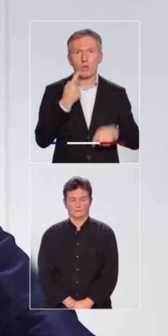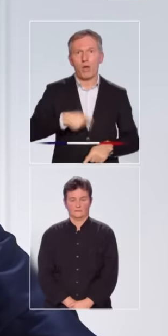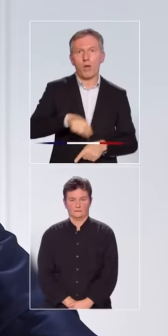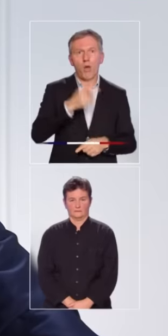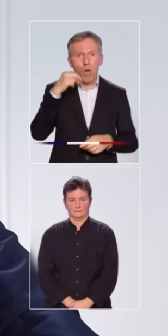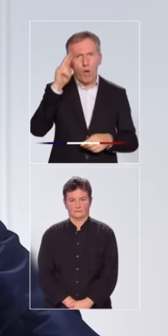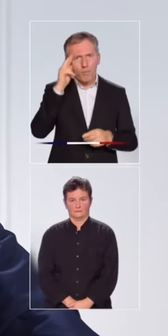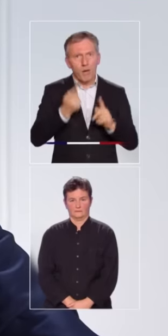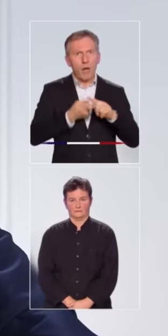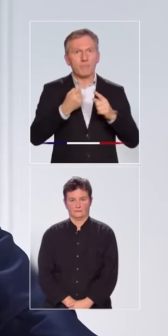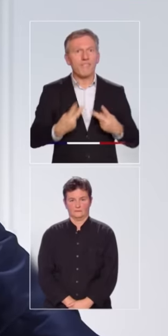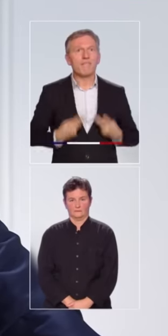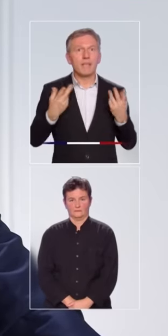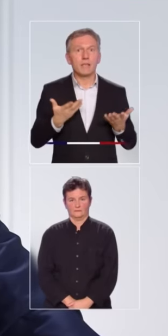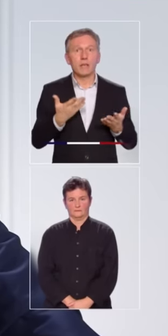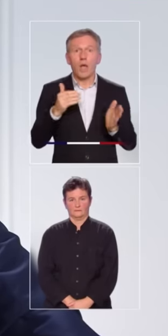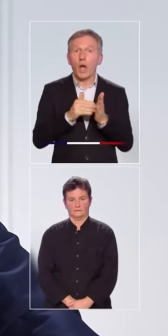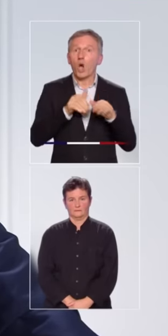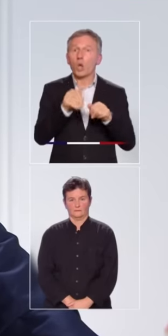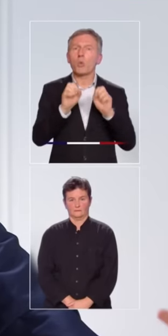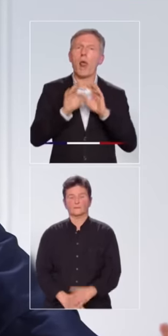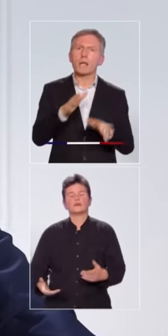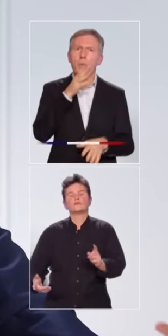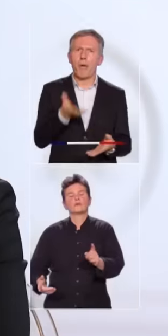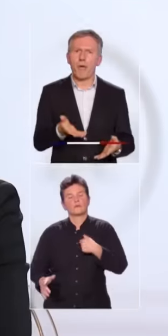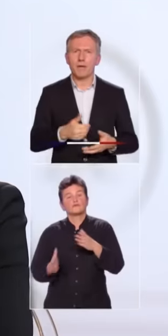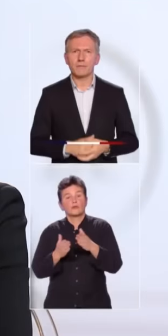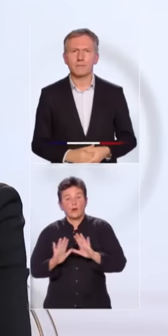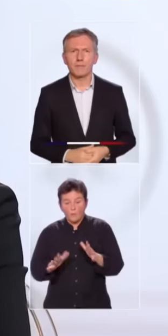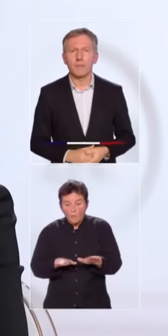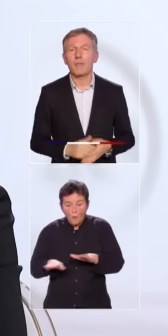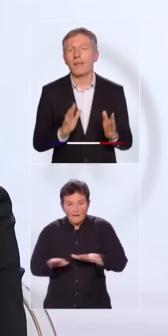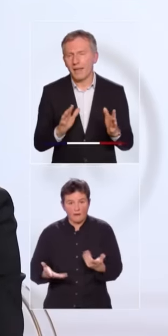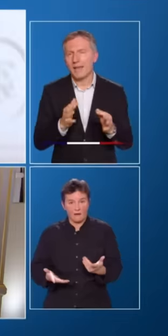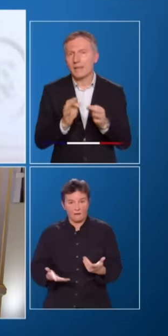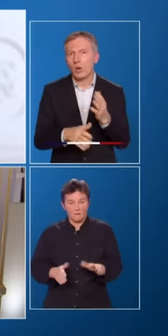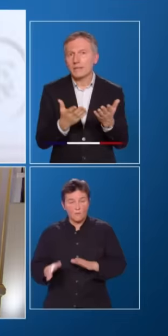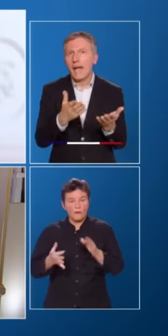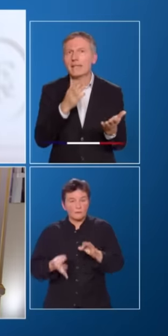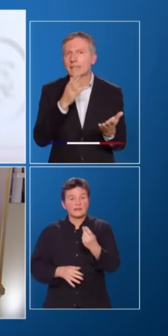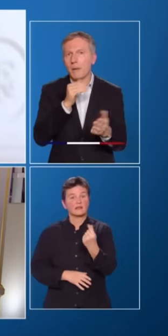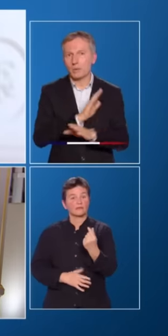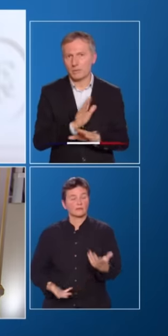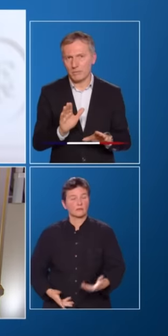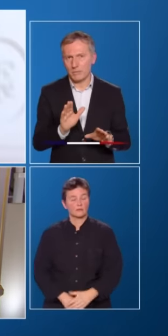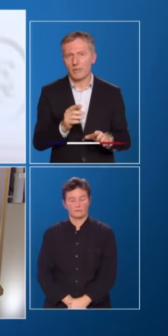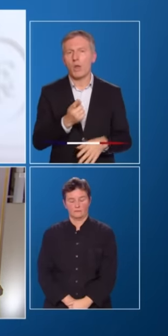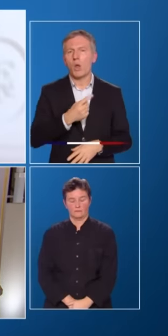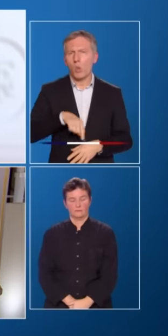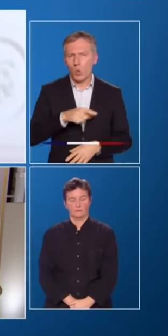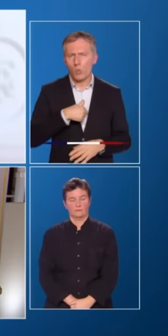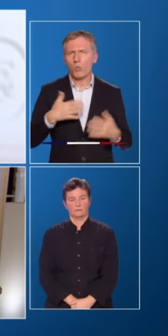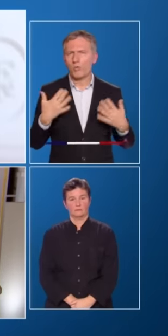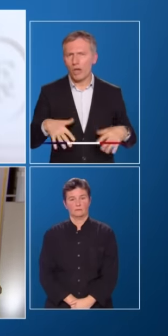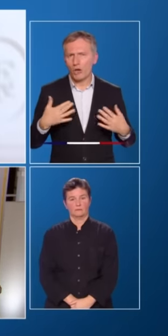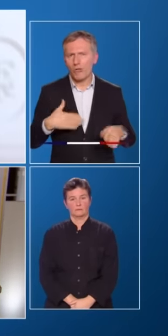existentielle, et dire on va continuer de vivre comme si de rien n'était. Non, je vous demande juste les moyens mais donc, déployés vous dis, pour ça, c'est pas possible. Comment on finance ? Donc nous, comme je vous le dis, déjà